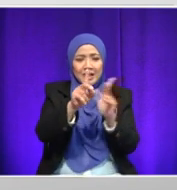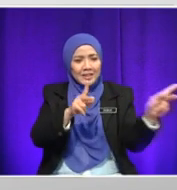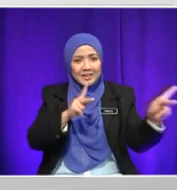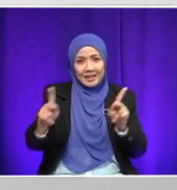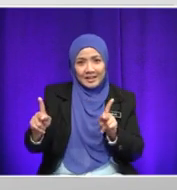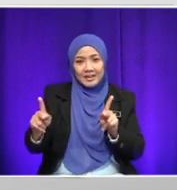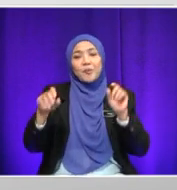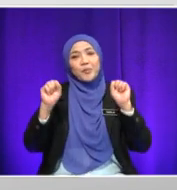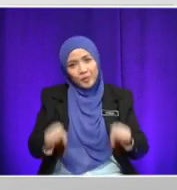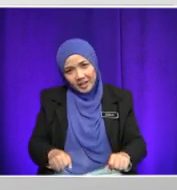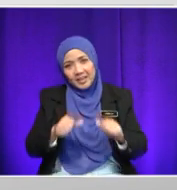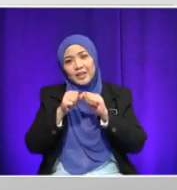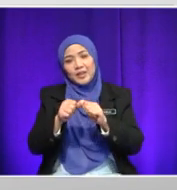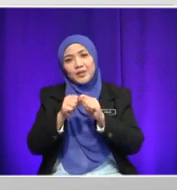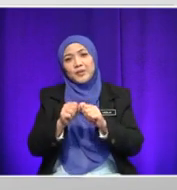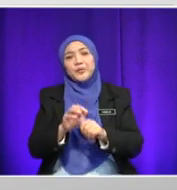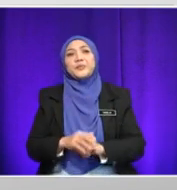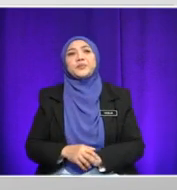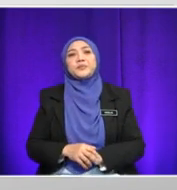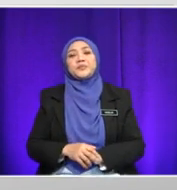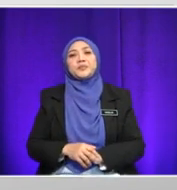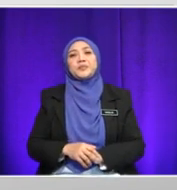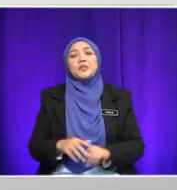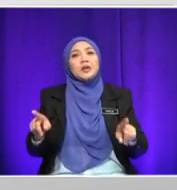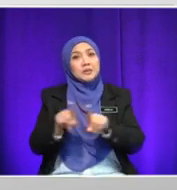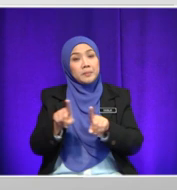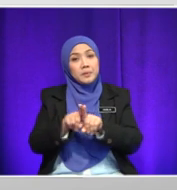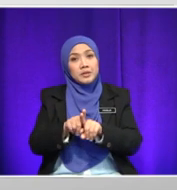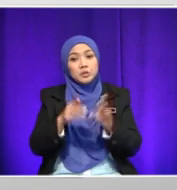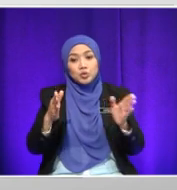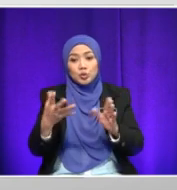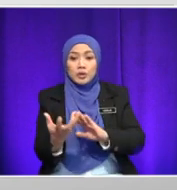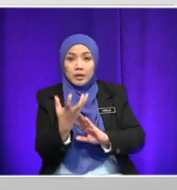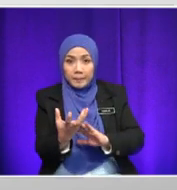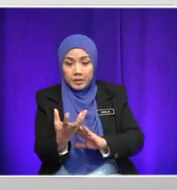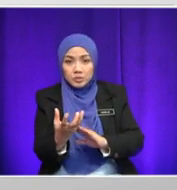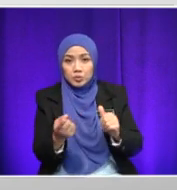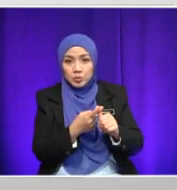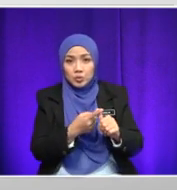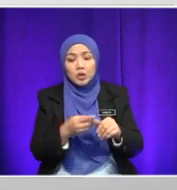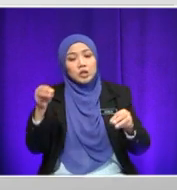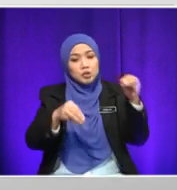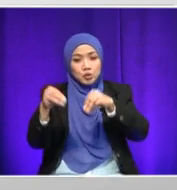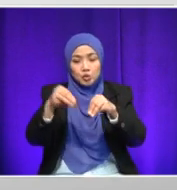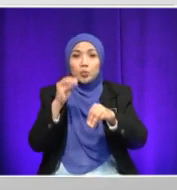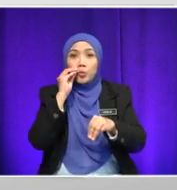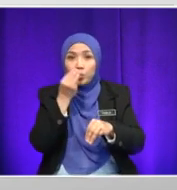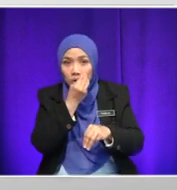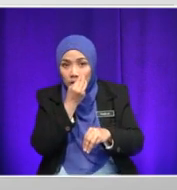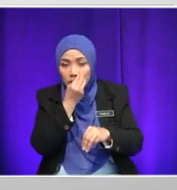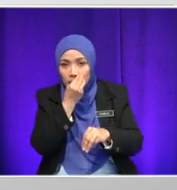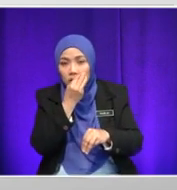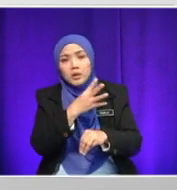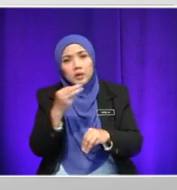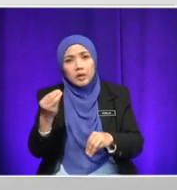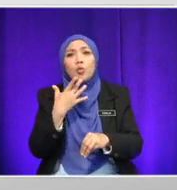oke Pertama masukkan span bunga dalam palsu sama juga mau cucuk batang bunga di tengah cucukan beberapa batang bunga b daun anak lain pada